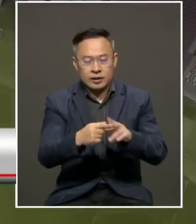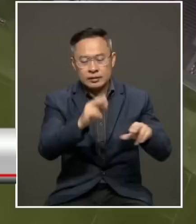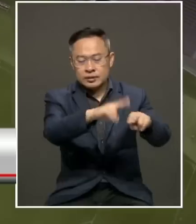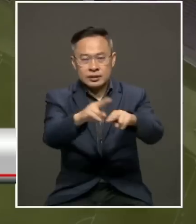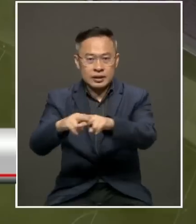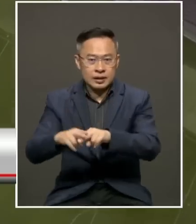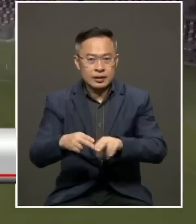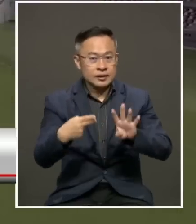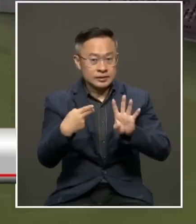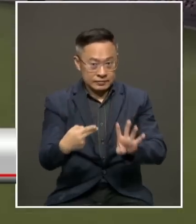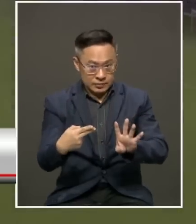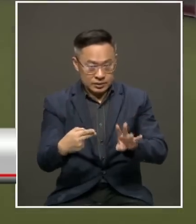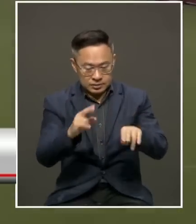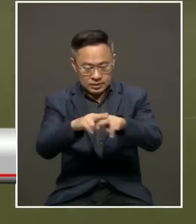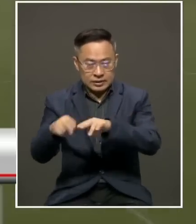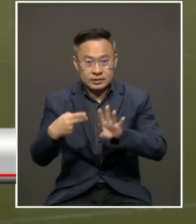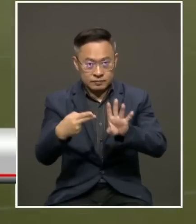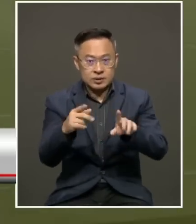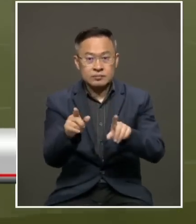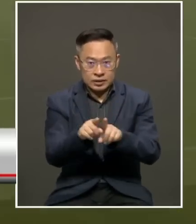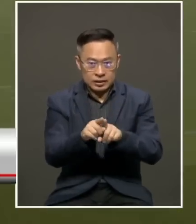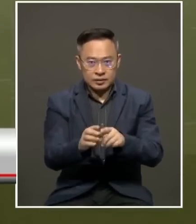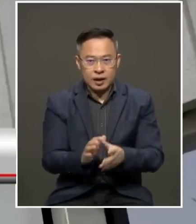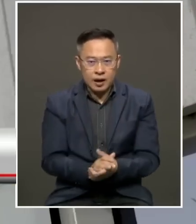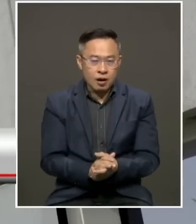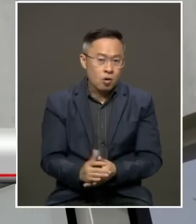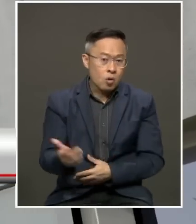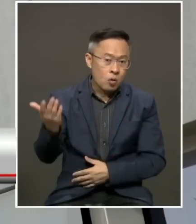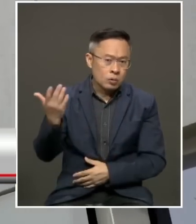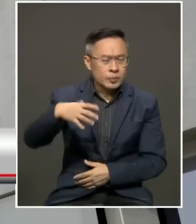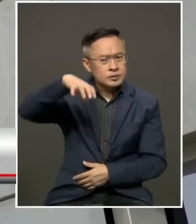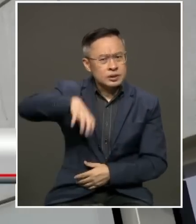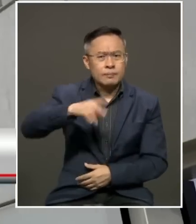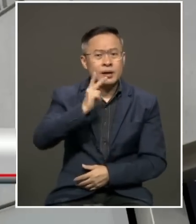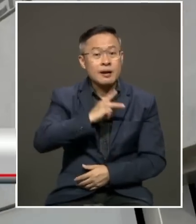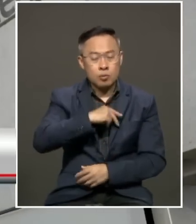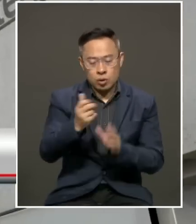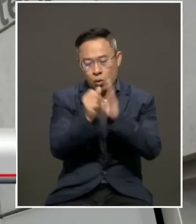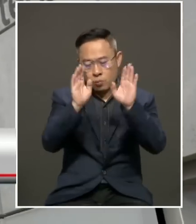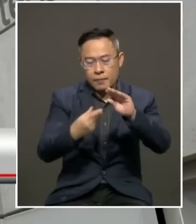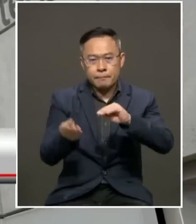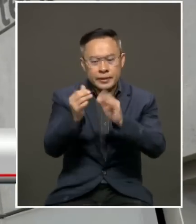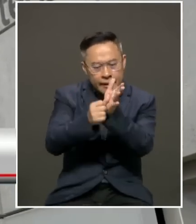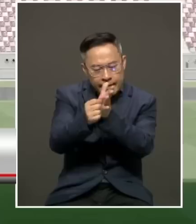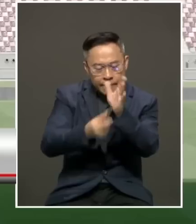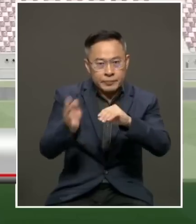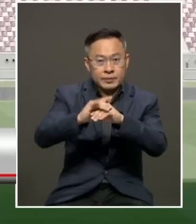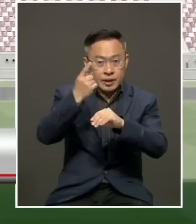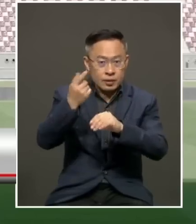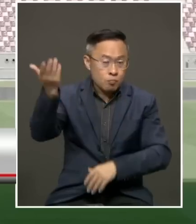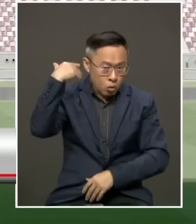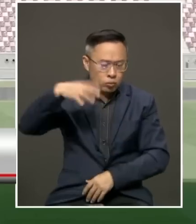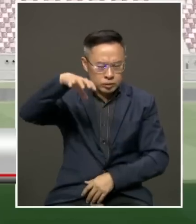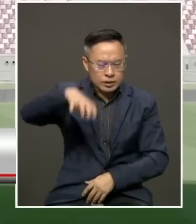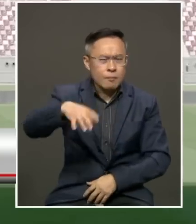เช่นเดียวกัน 40,000ที่นั่งนะคะอันนี้เนี่ยแต่เดิมมีสนามอยู่แล้วได้รับการออกแบบใหม่แทนที่สนามเดิมที่